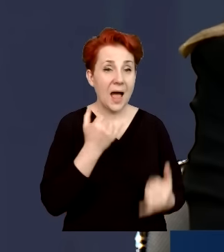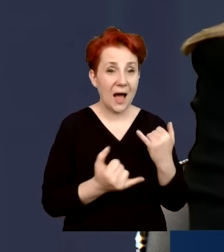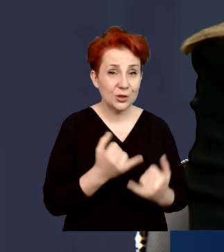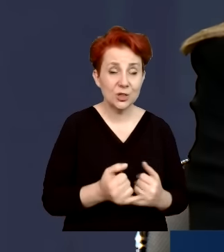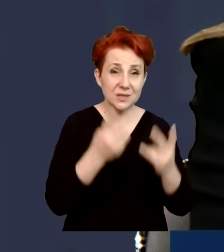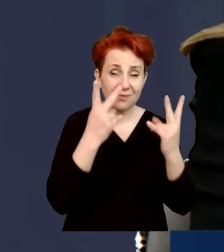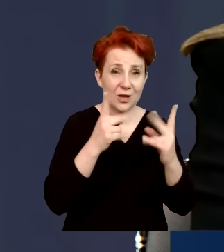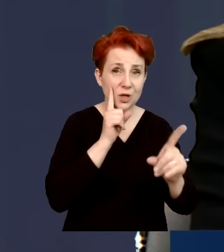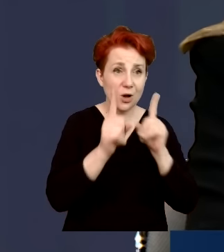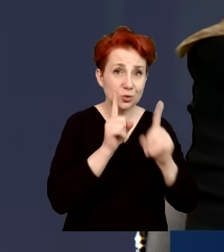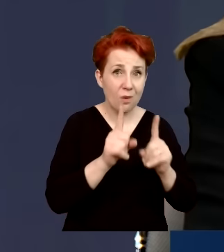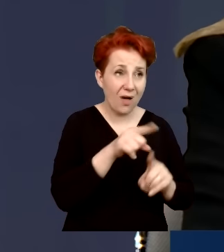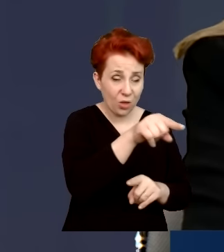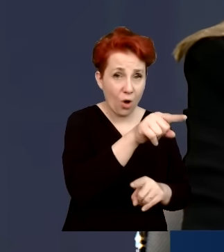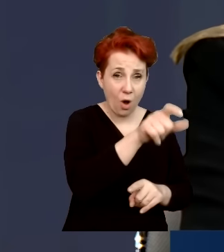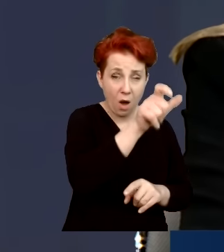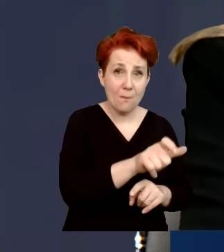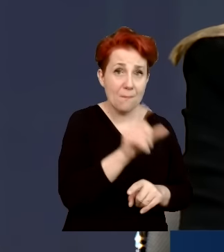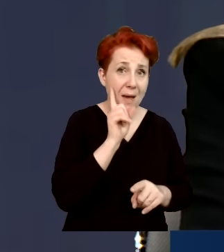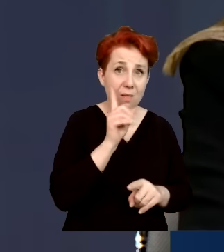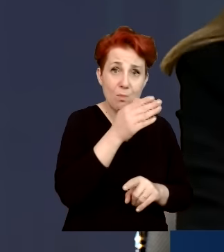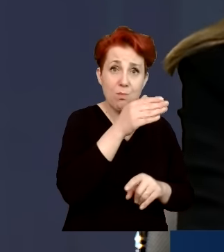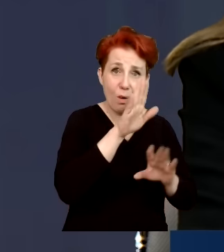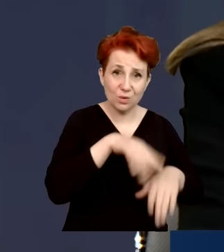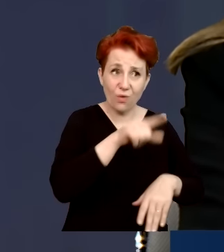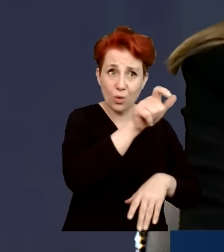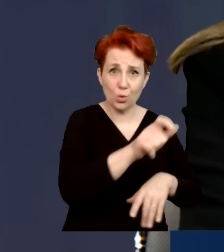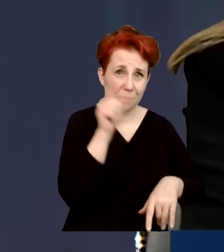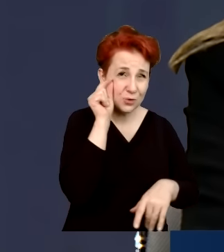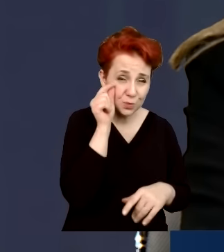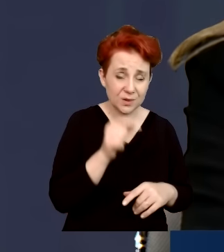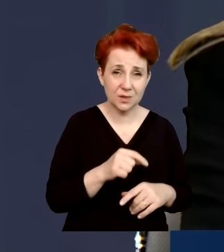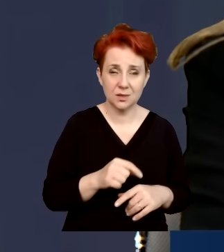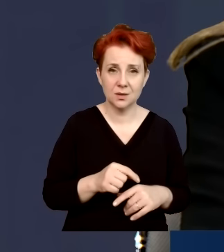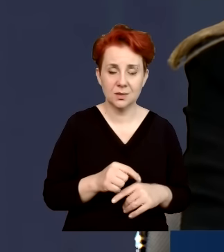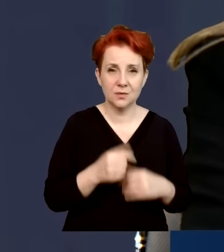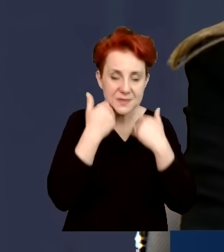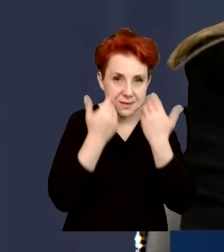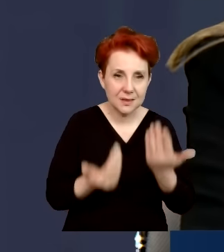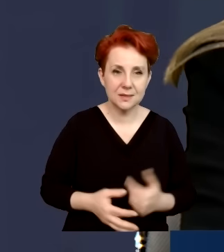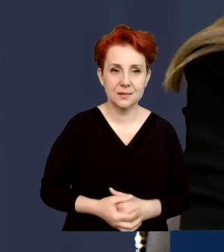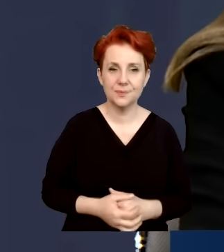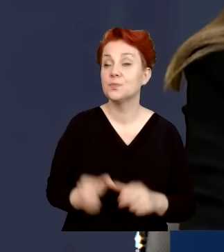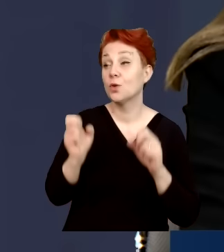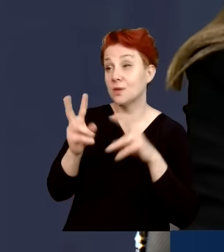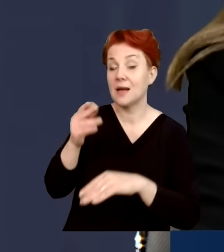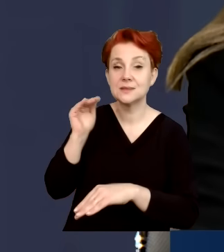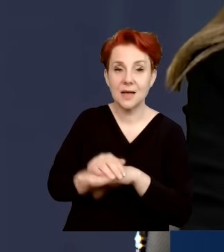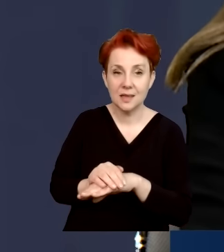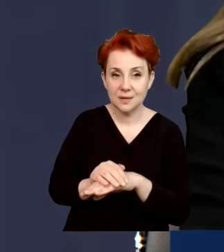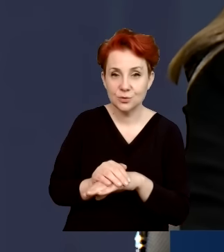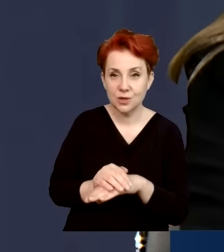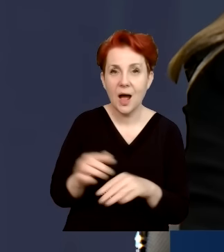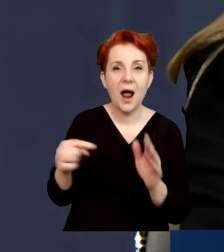najbardziej. Jest wstyd, to jest polski się to inaczej. Wstyd. Tak, oczywiście. Tutaj zgoda. Natomiast odwracamy uwagę od